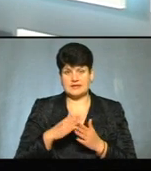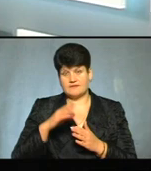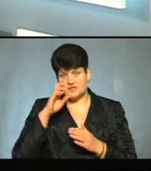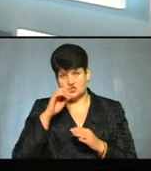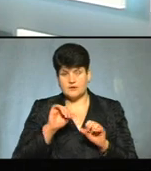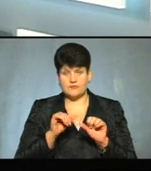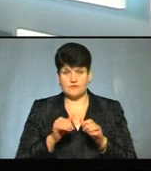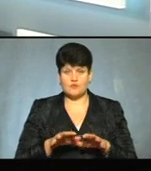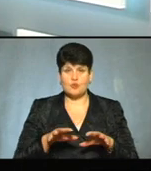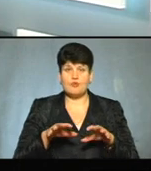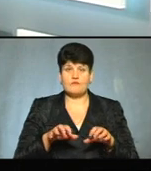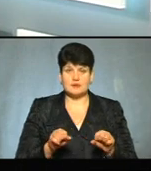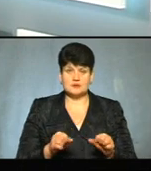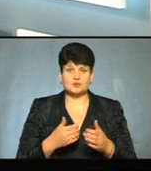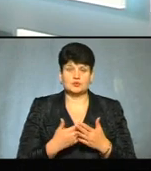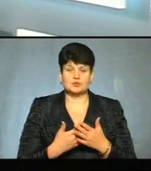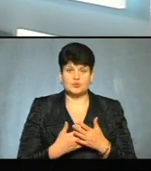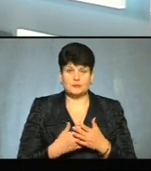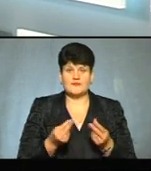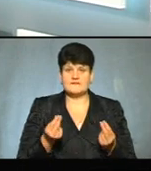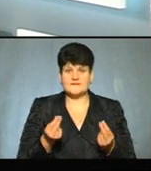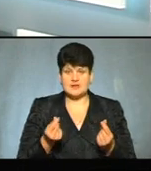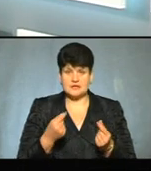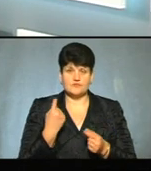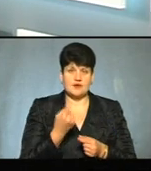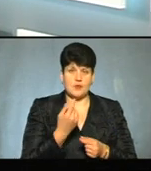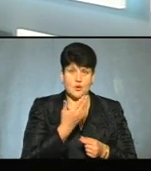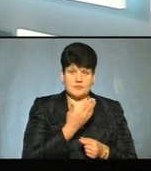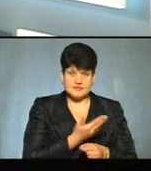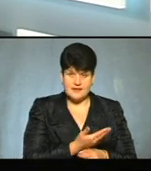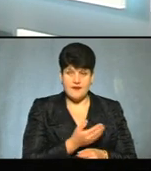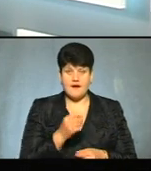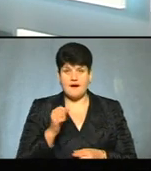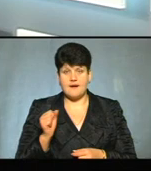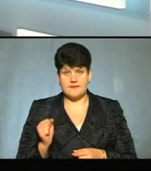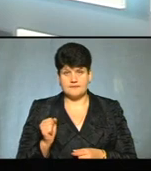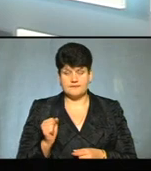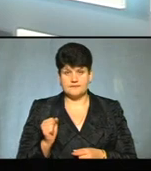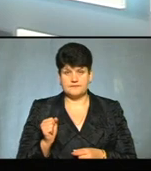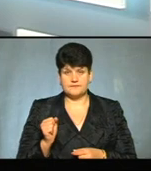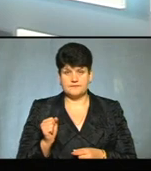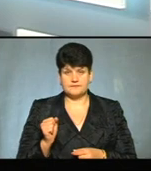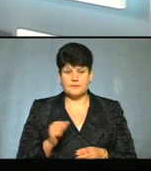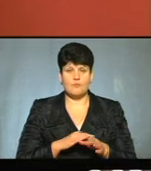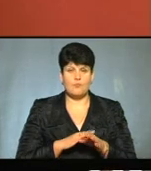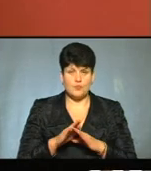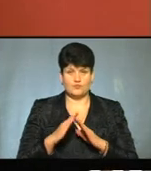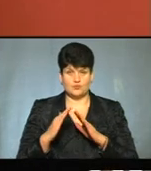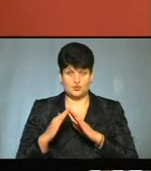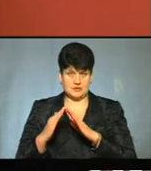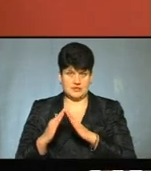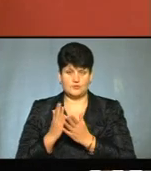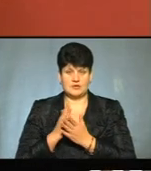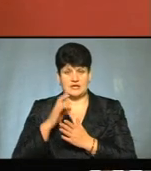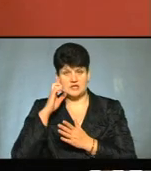знаходяться в державній формі власності, тобто фінансування обласне, але повністю